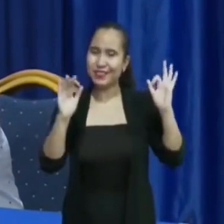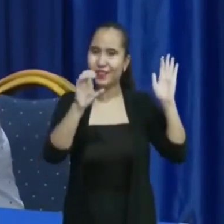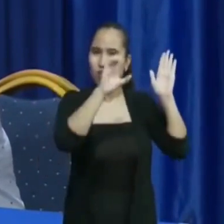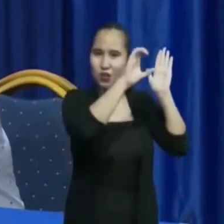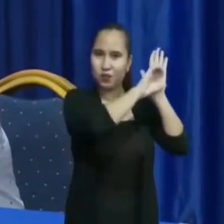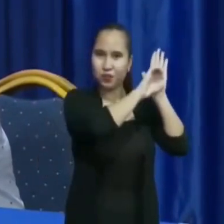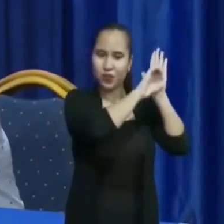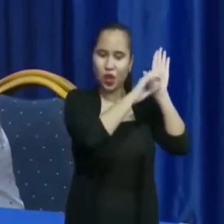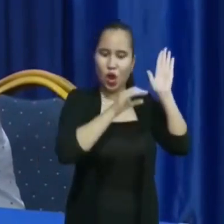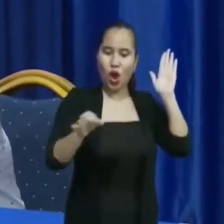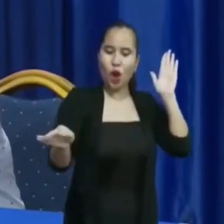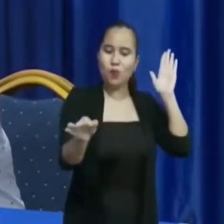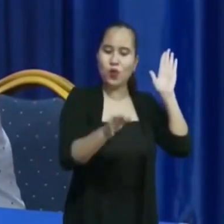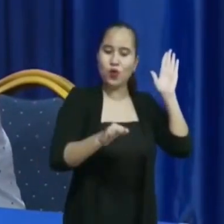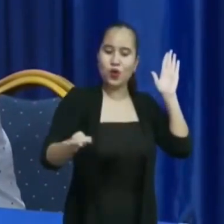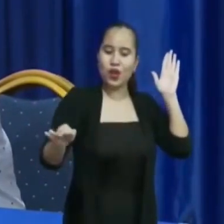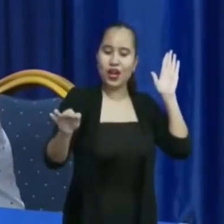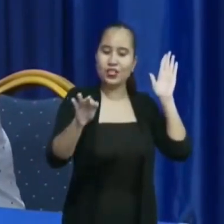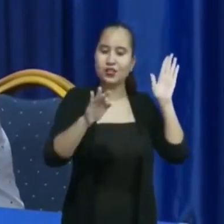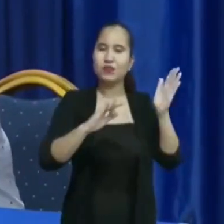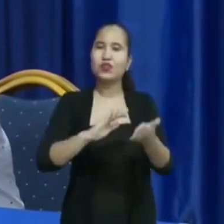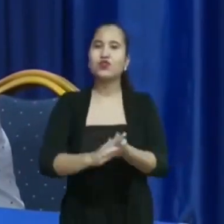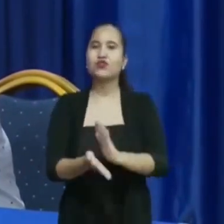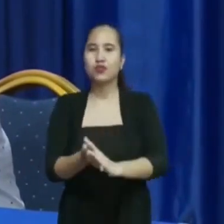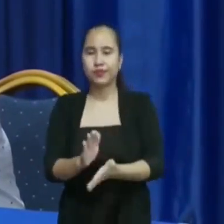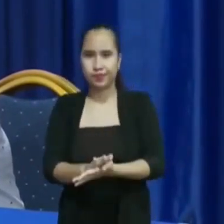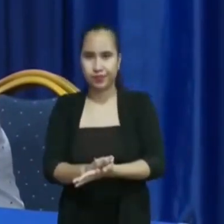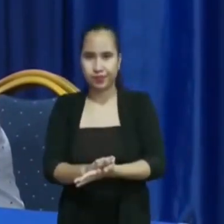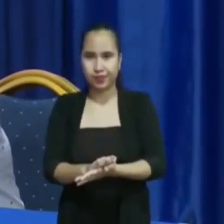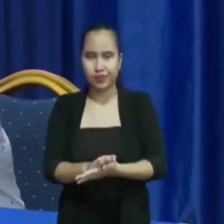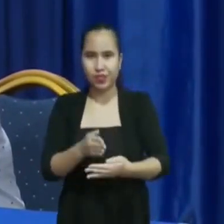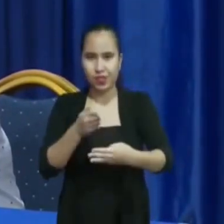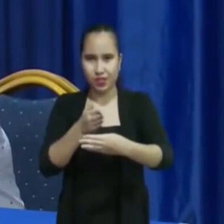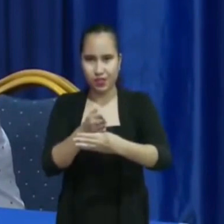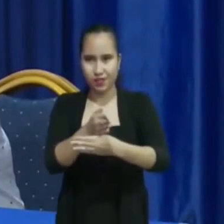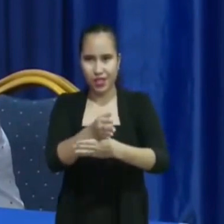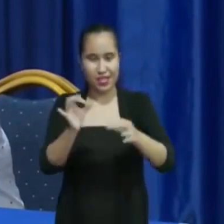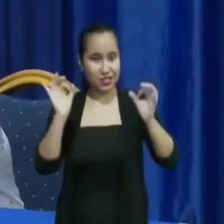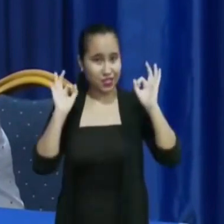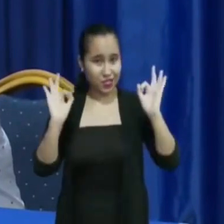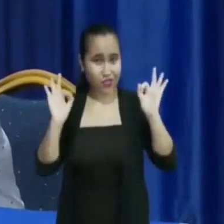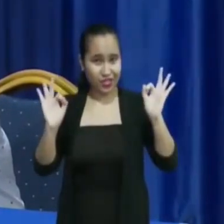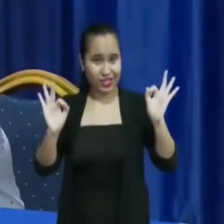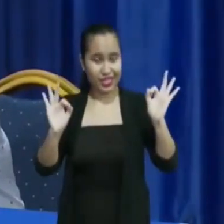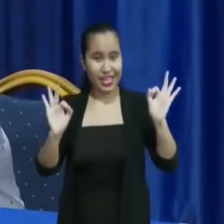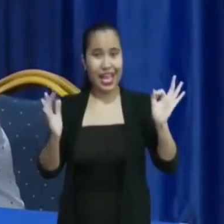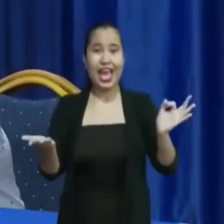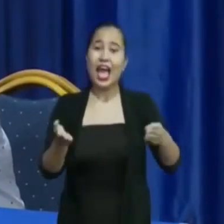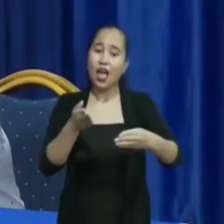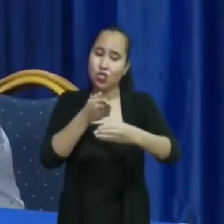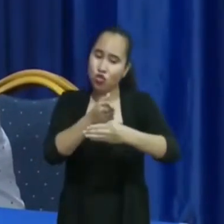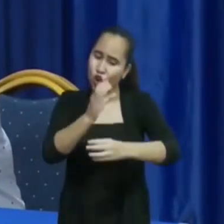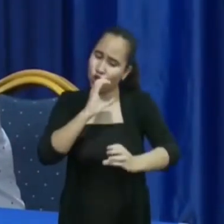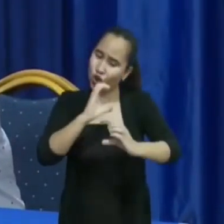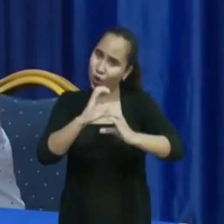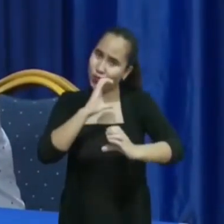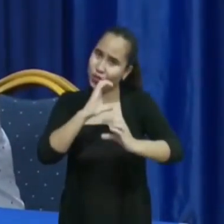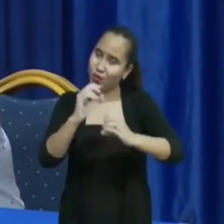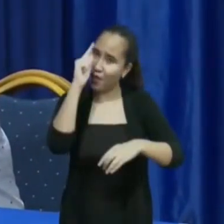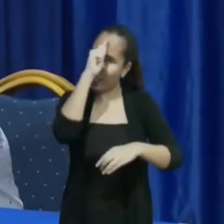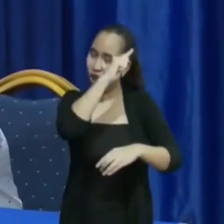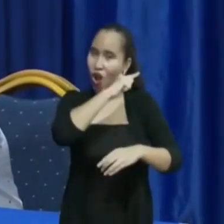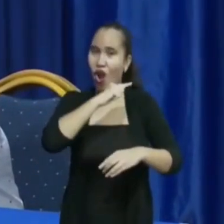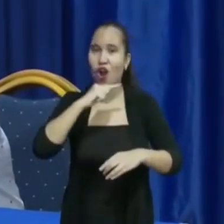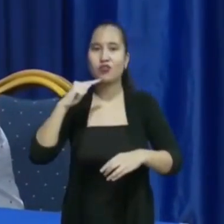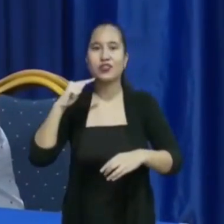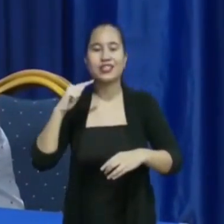specifiek protocol op locatie kunnen uitwerken. Verder concretiseren en doorcommuniceren met